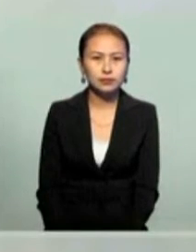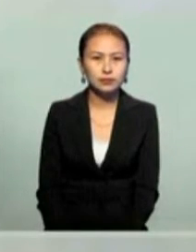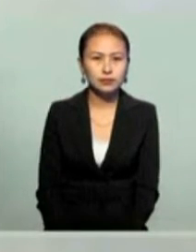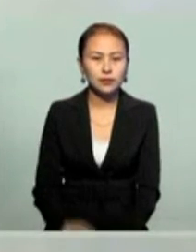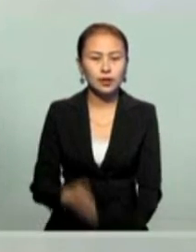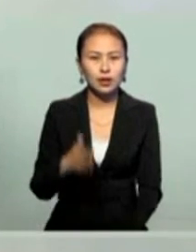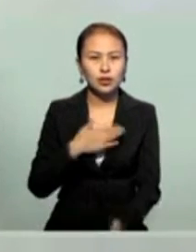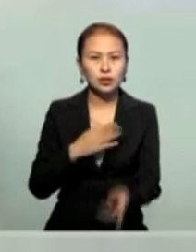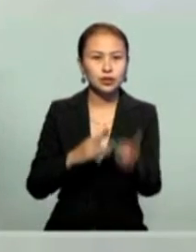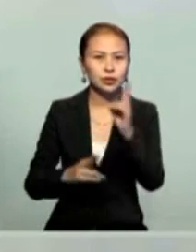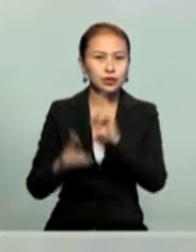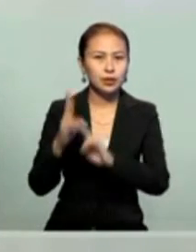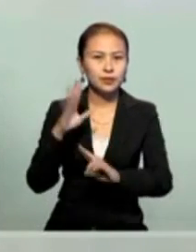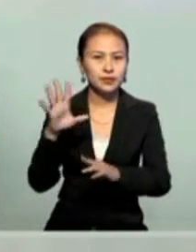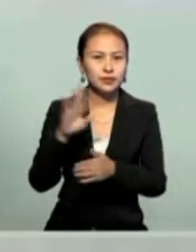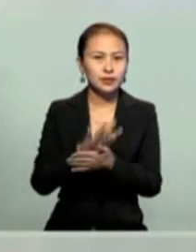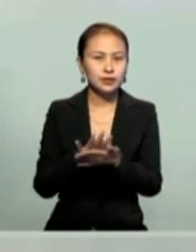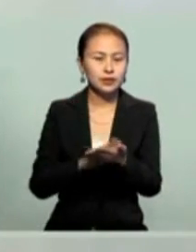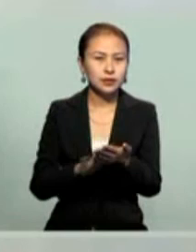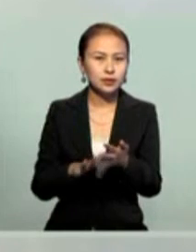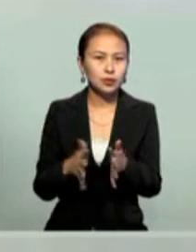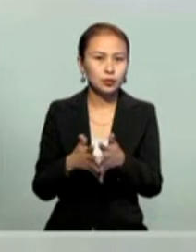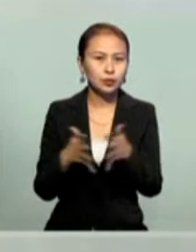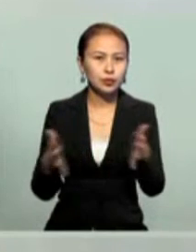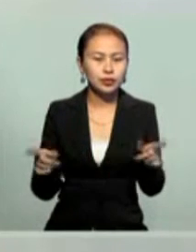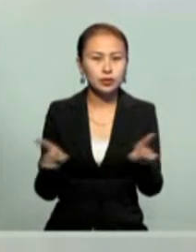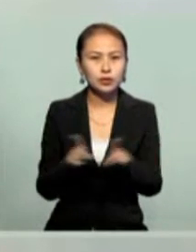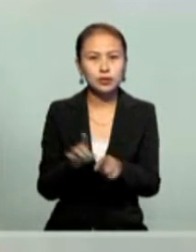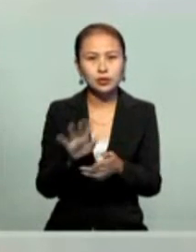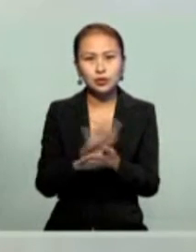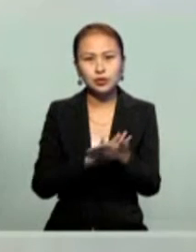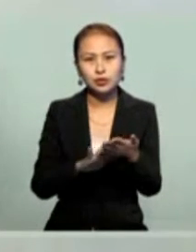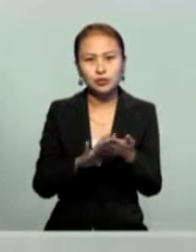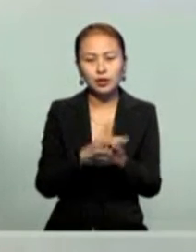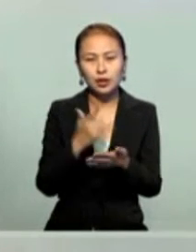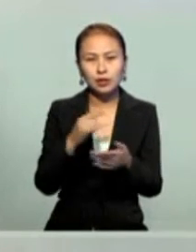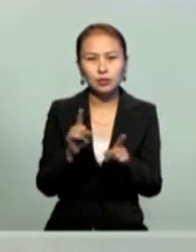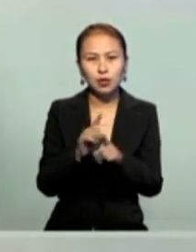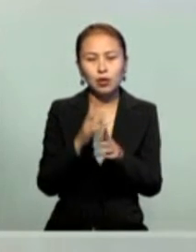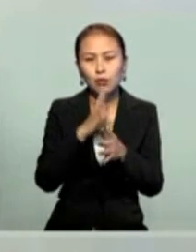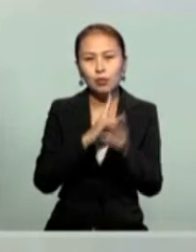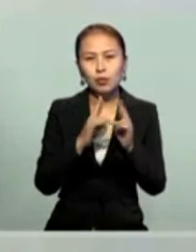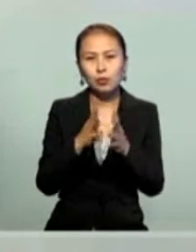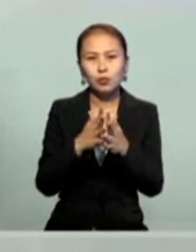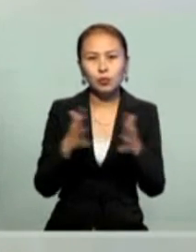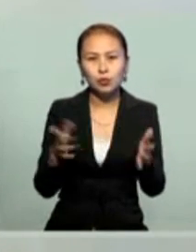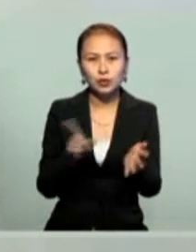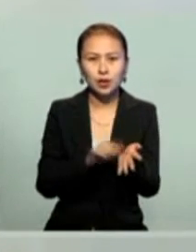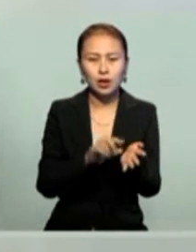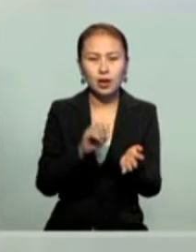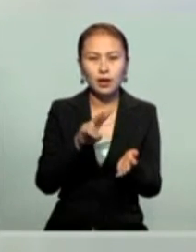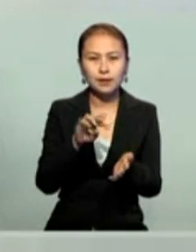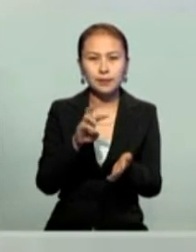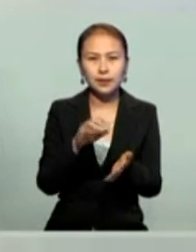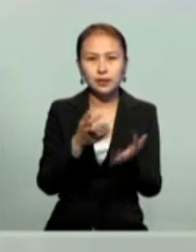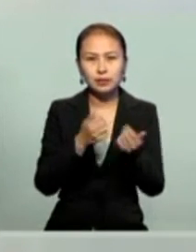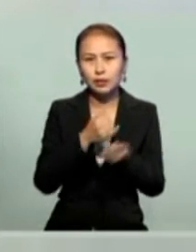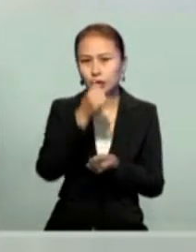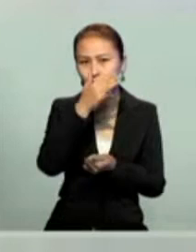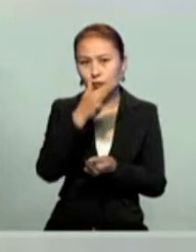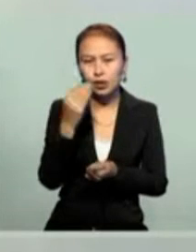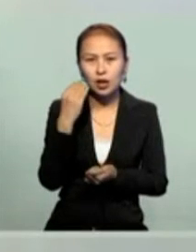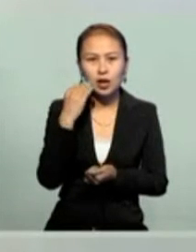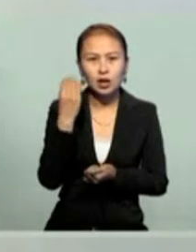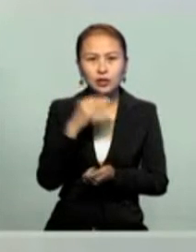Бізге келіп түскен шағымдардың арасында гендерлік теңсіздік жөнінде ешбір арыз жоқ. Шағымданғандардың көбі алимент ала алмай жүргендер. Сондай-ақ